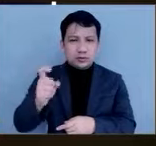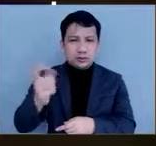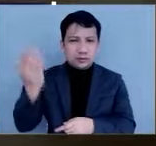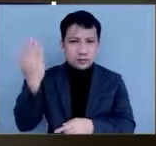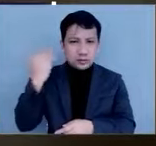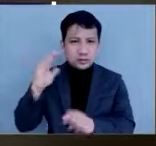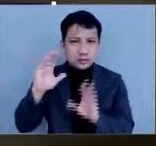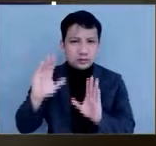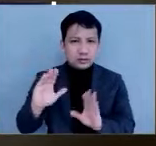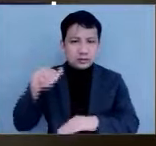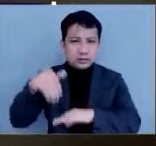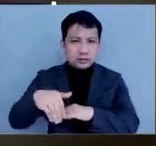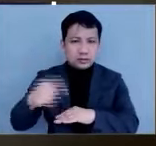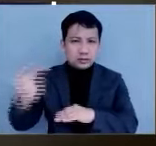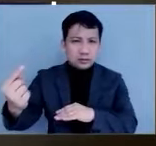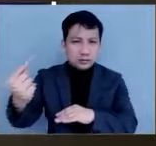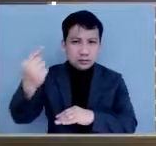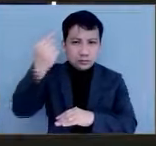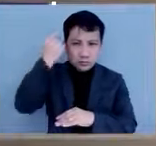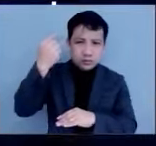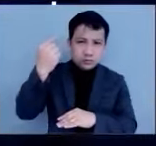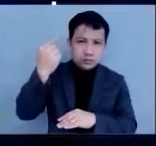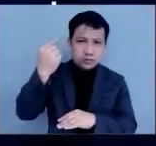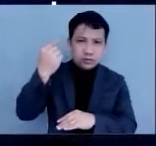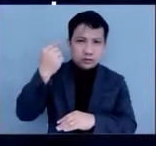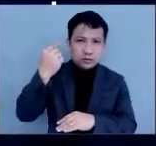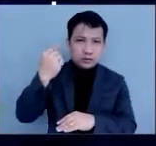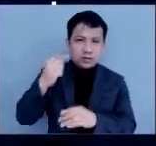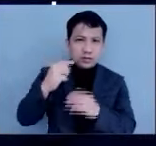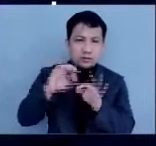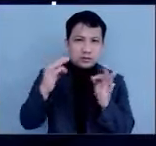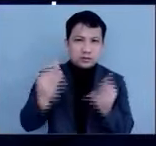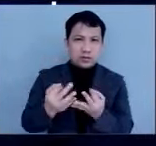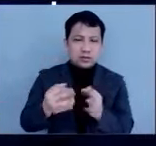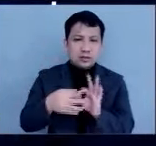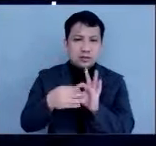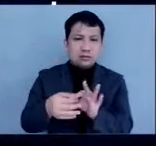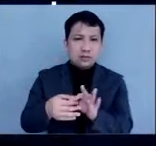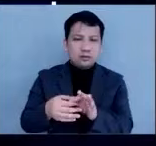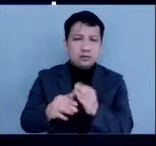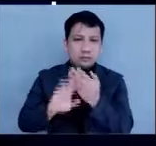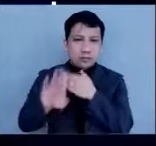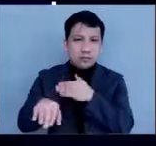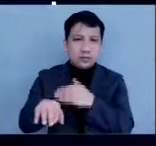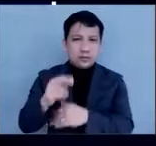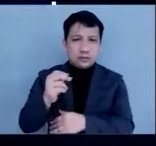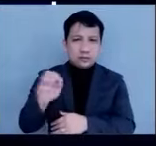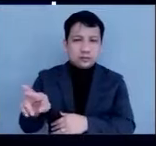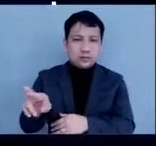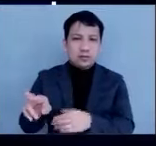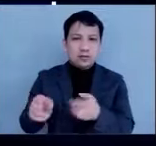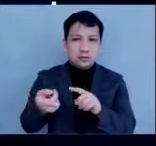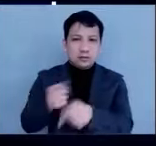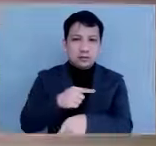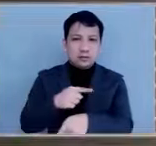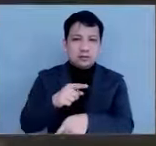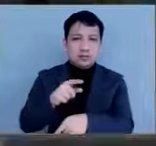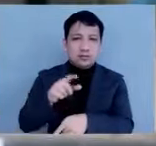gabi. Tinamaan siya ng ligaw na bala. Ayon sa pamilya ng biktima, pabalik ng Metro Manila ang biktima mula Santa Maria,